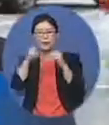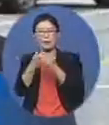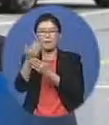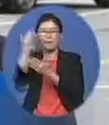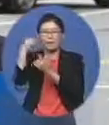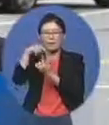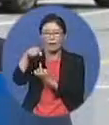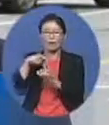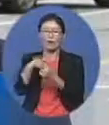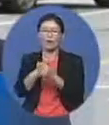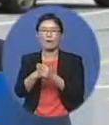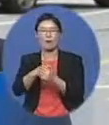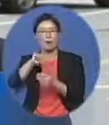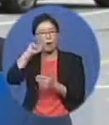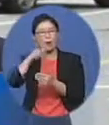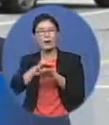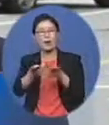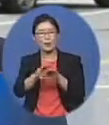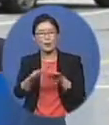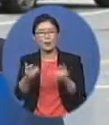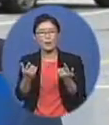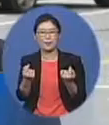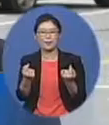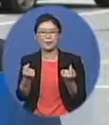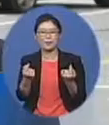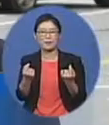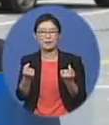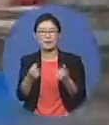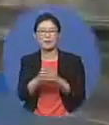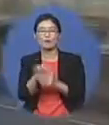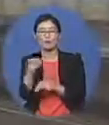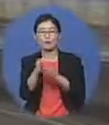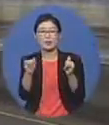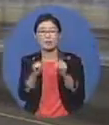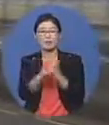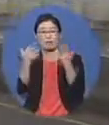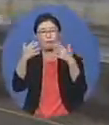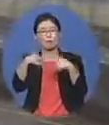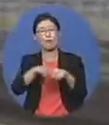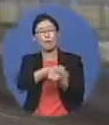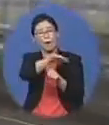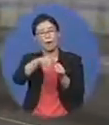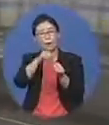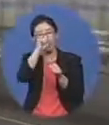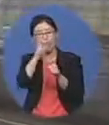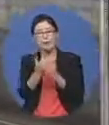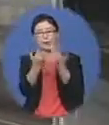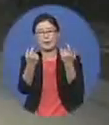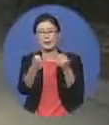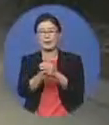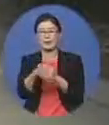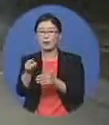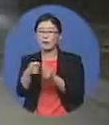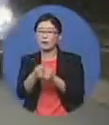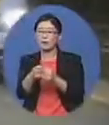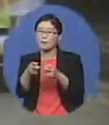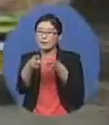대한 해소와 운수정차에 대해서는 우리가 그 여건을 개선할 수 있는. 이 밖에 도는 2층 버스를